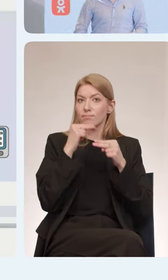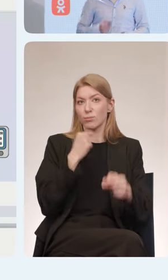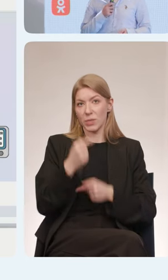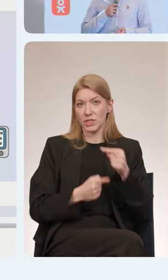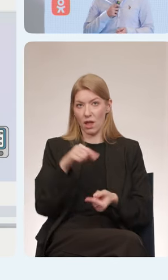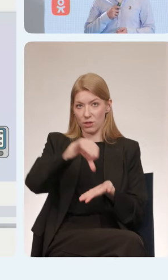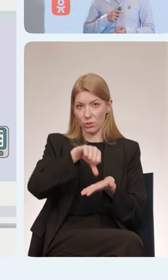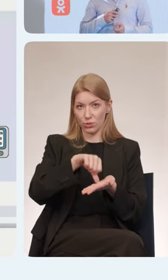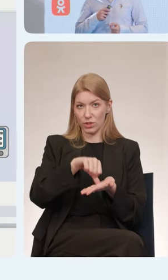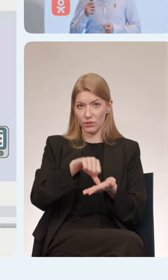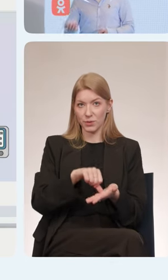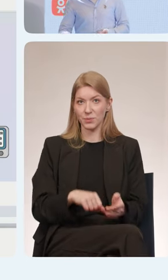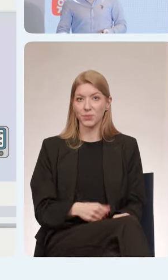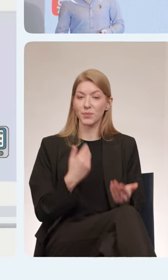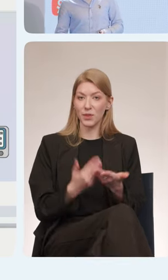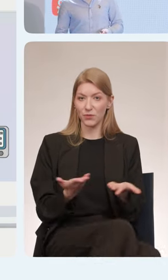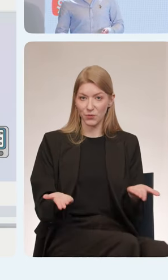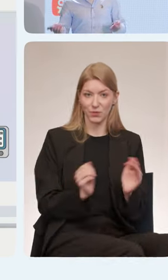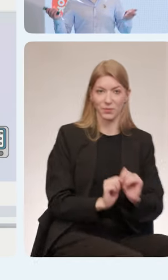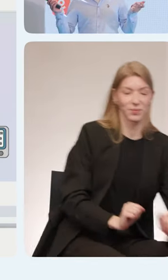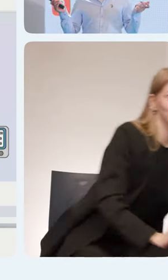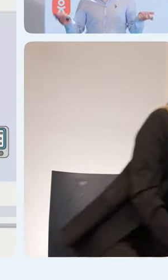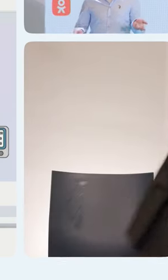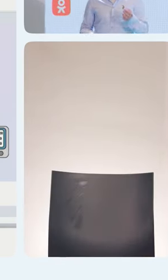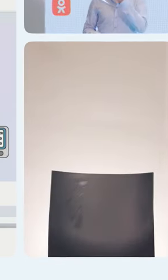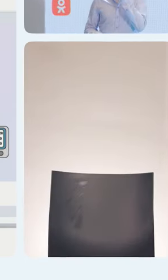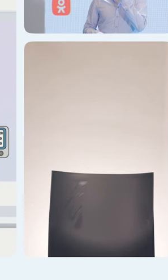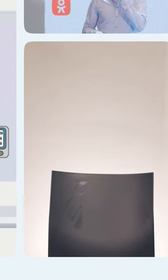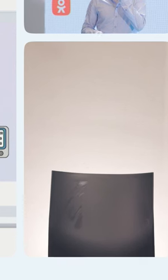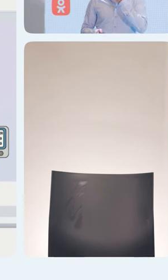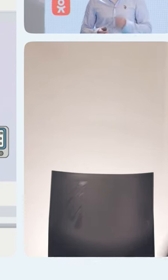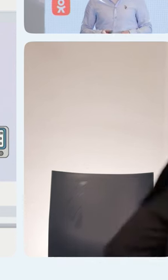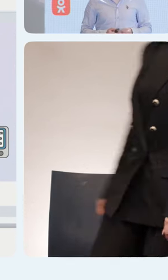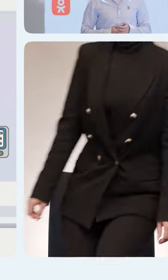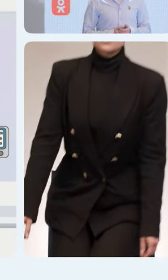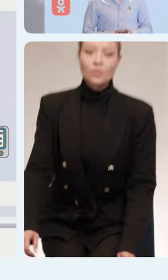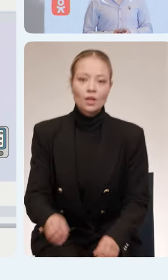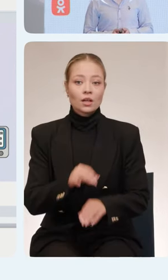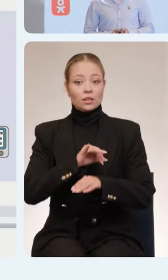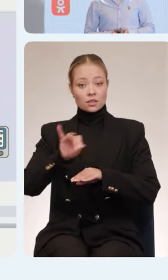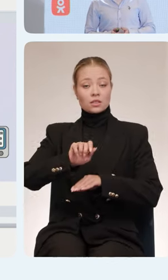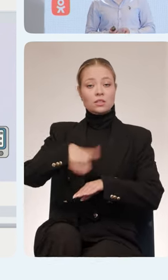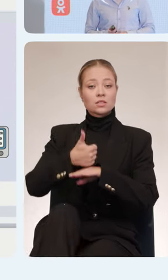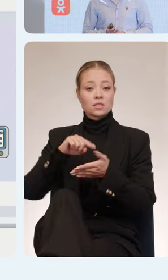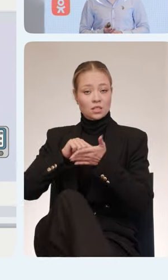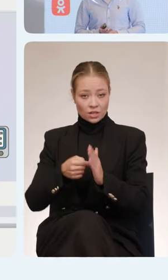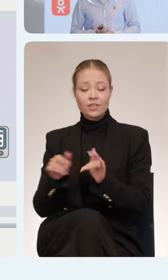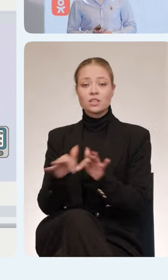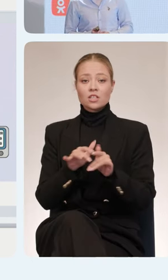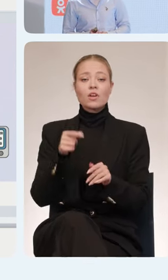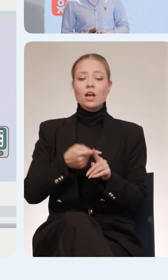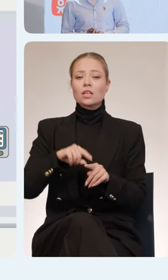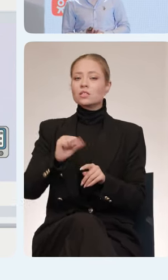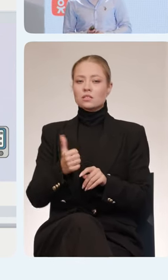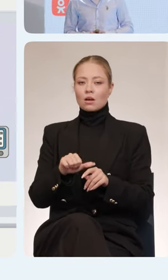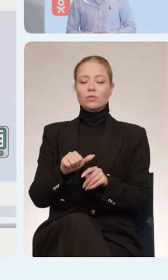Unaids. Ну и целевые действия, собственно, здесь, наверное, такая механика, которая лучше всего по нашему